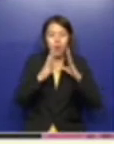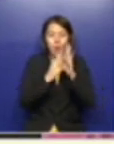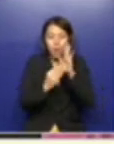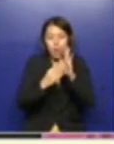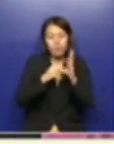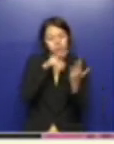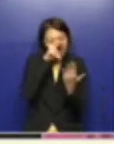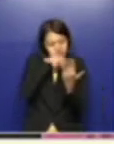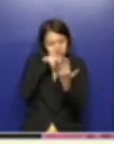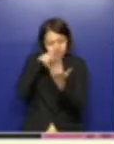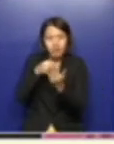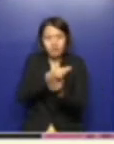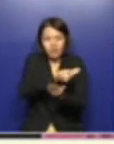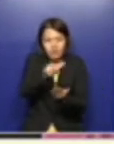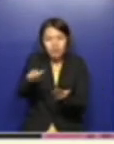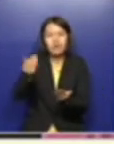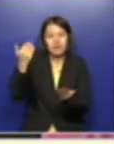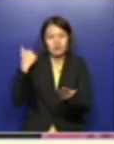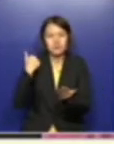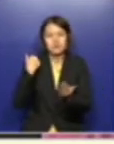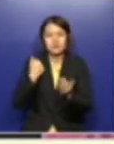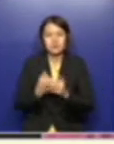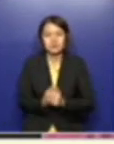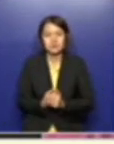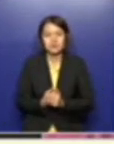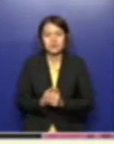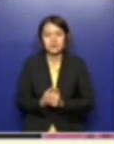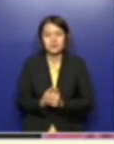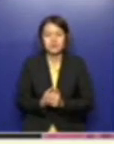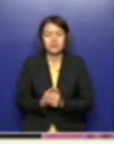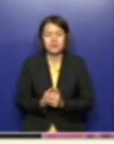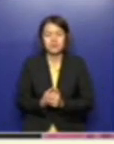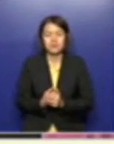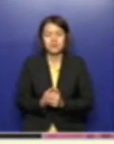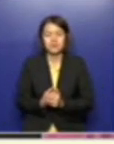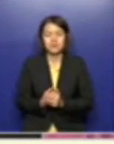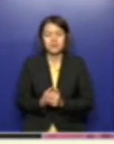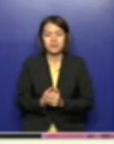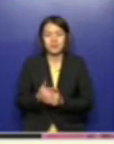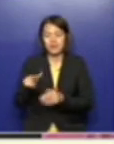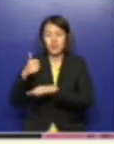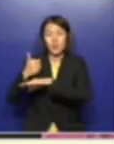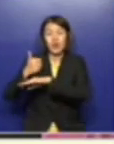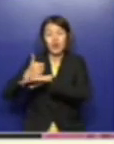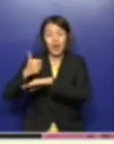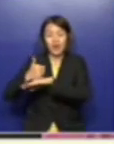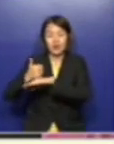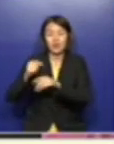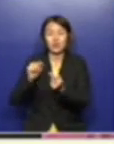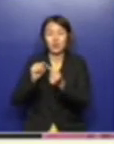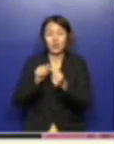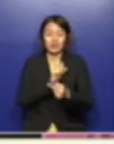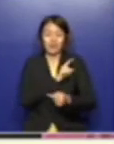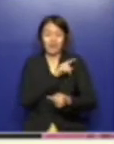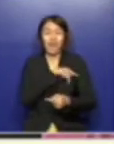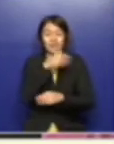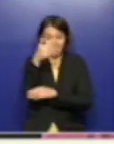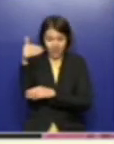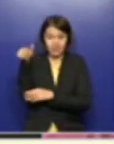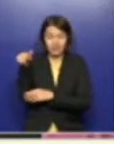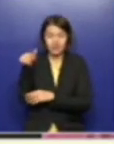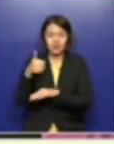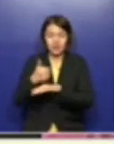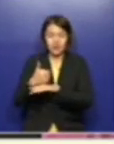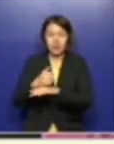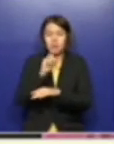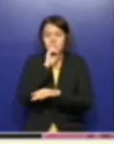คือท่านพันตรวจโทพงพรพามเสน่ห์ผู้อำนวยการสำนักพระพุทธศาสนาแห่งชาติท่